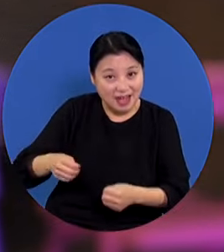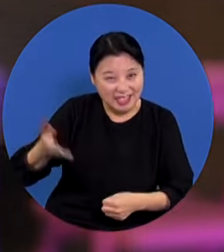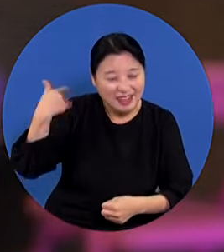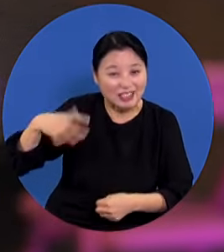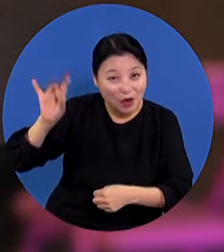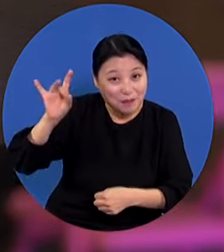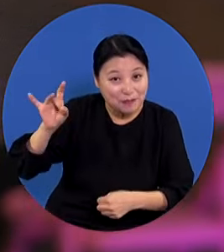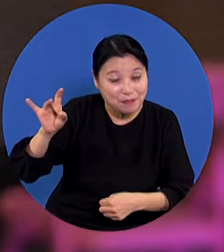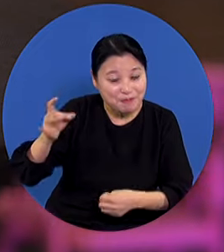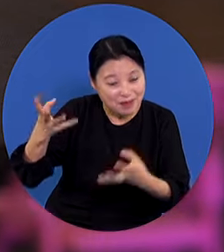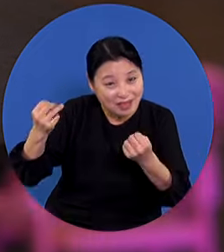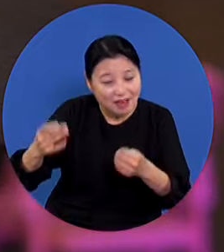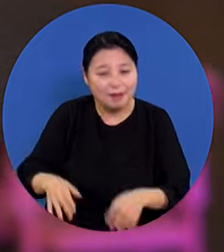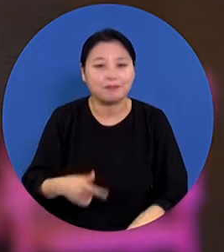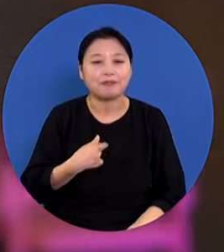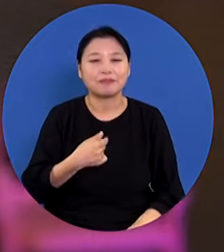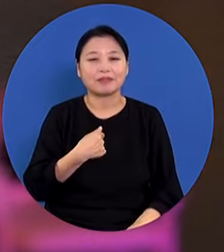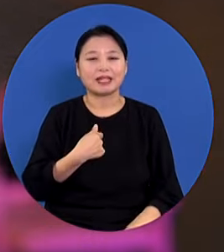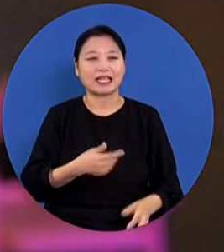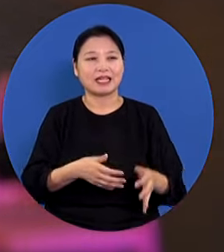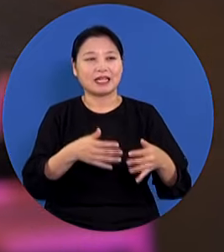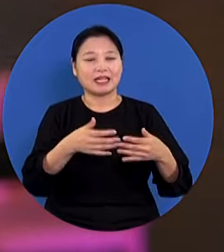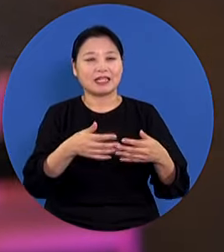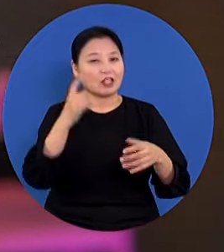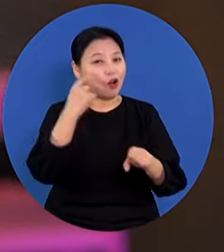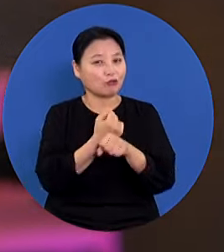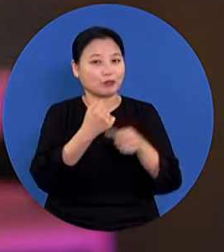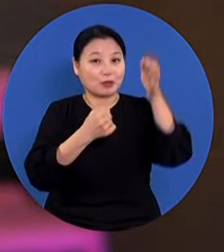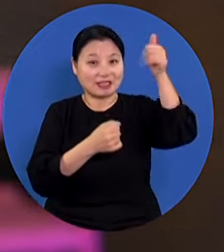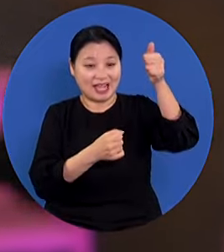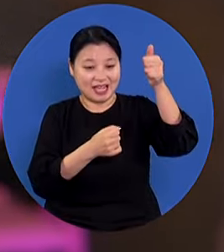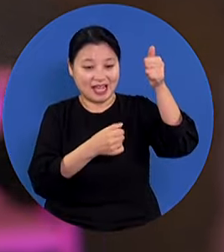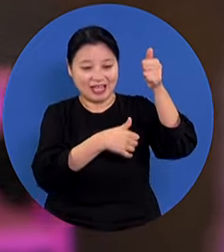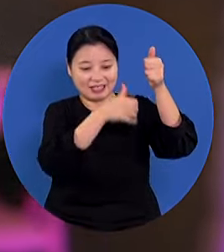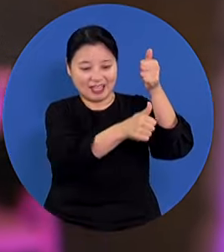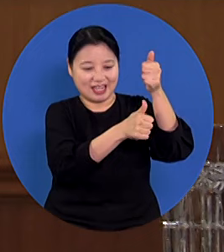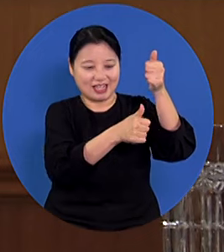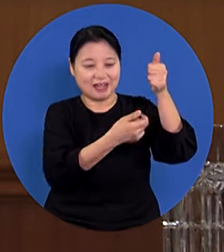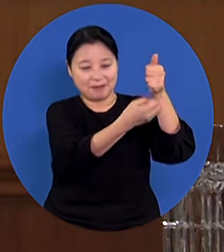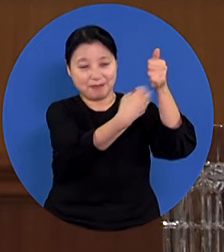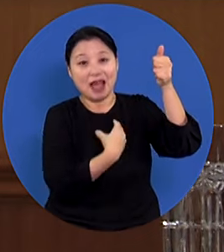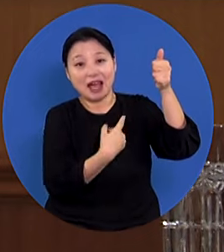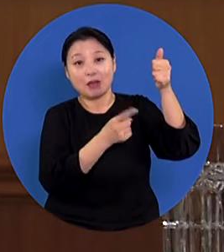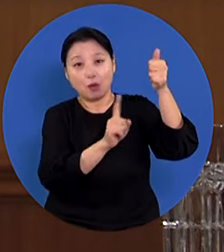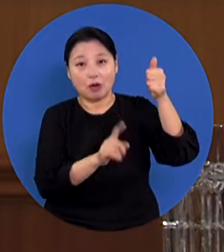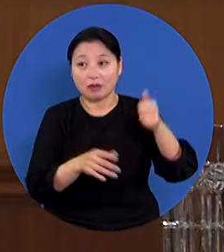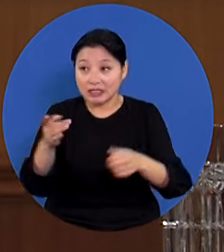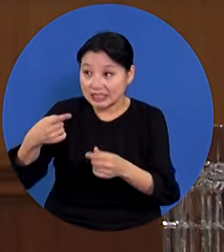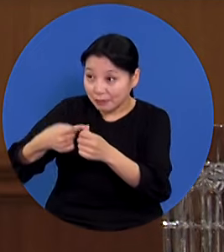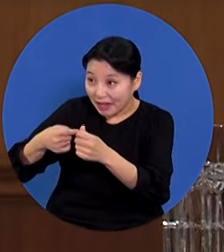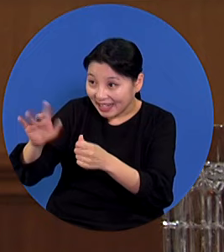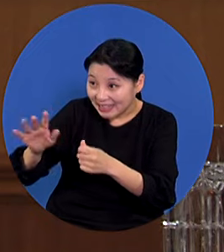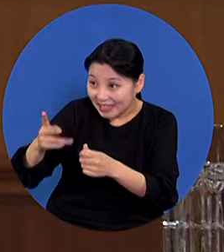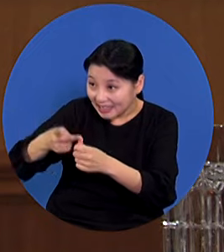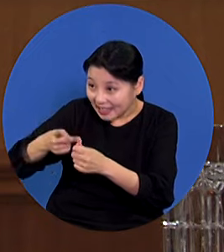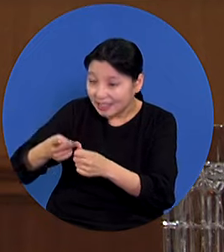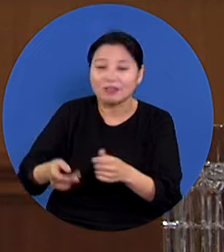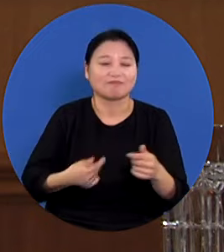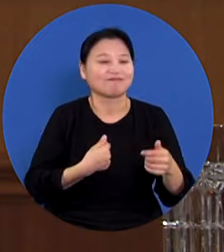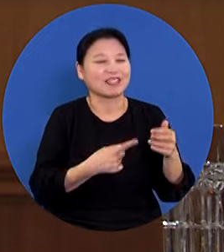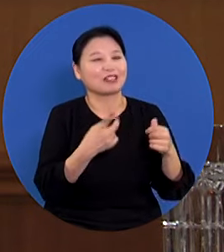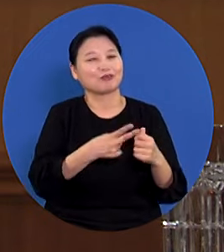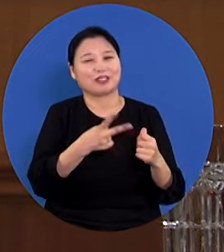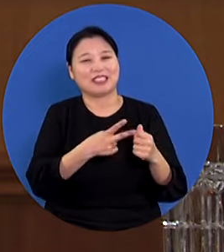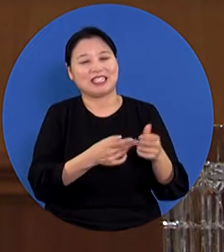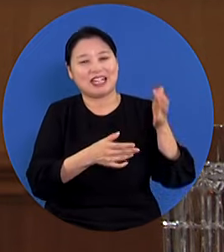이제 저 앞선 이제 소장님 하셨던 분한테 좀 이렇게 전에 들은 얘기로 하면은 사실 초대 소장이 아니시군요. 예예, 예, 2대 소장. 제가 2대입니다.